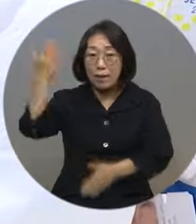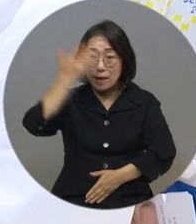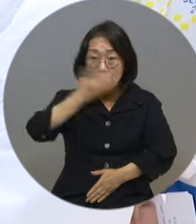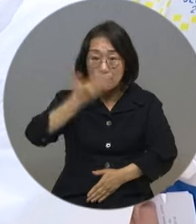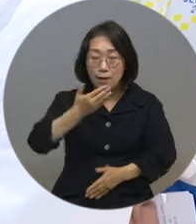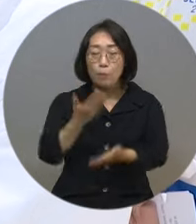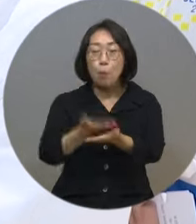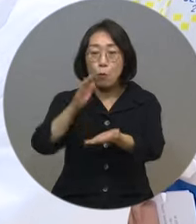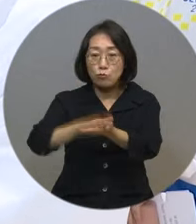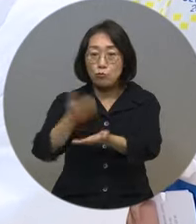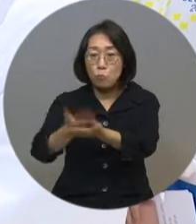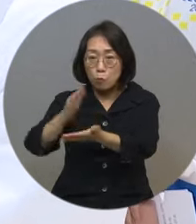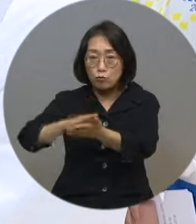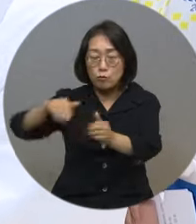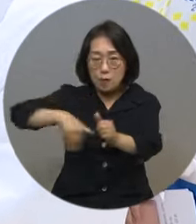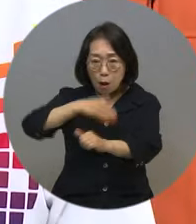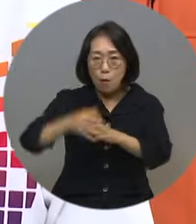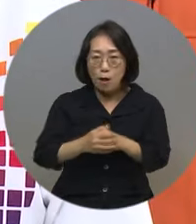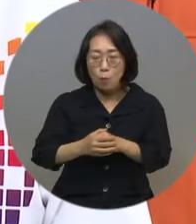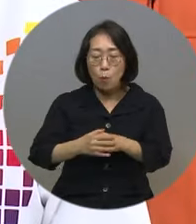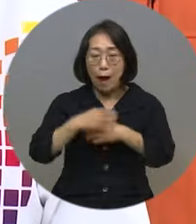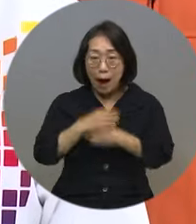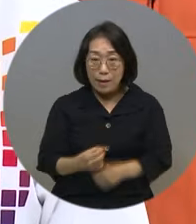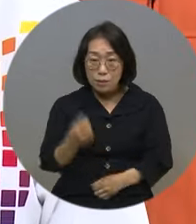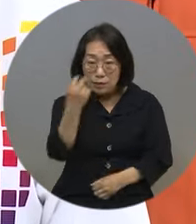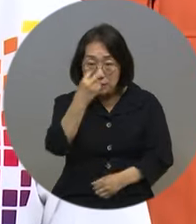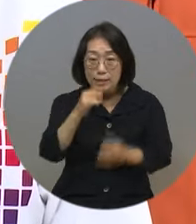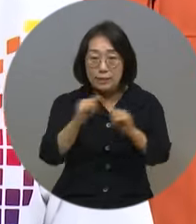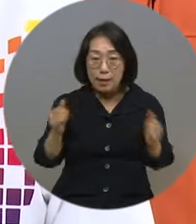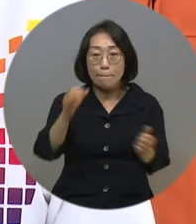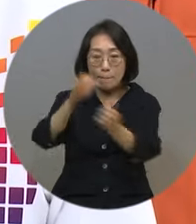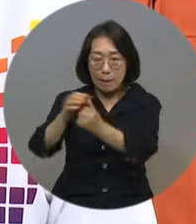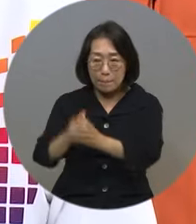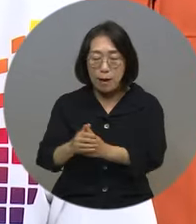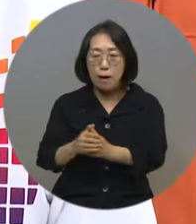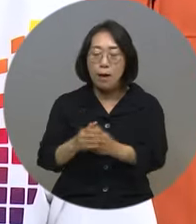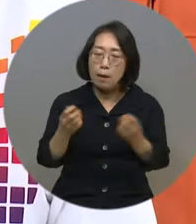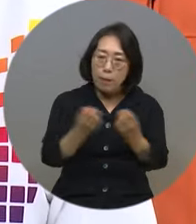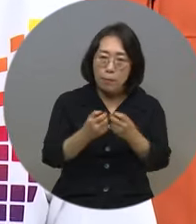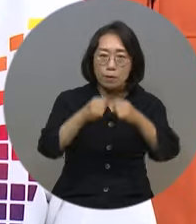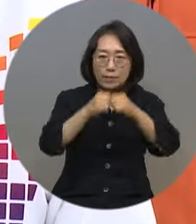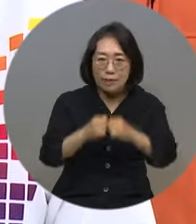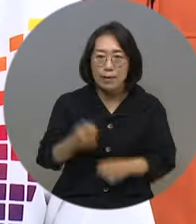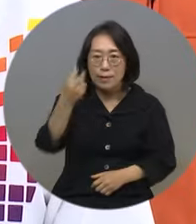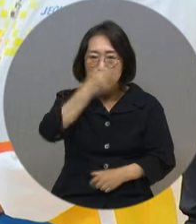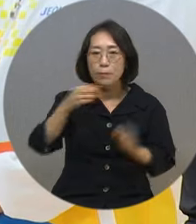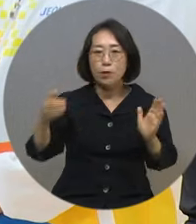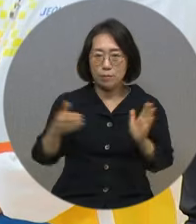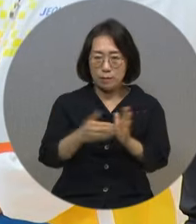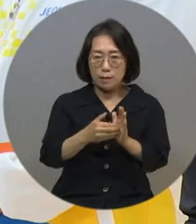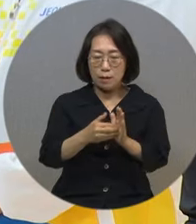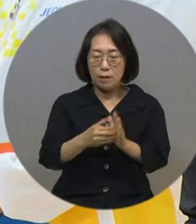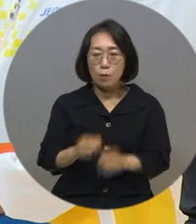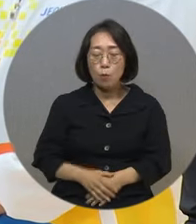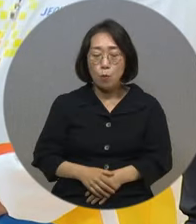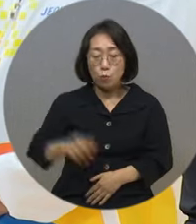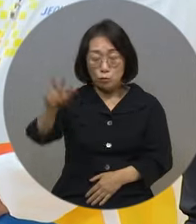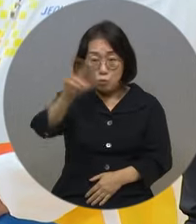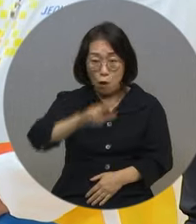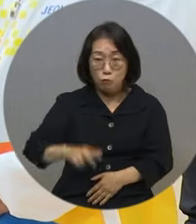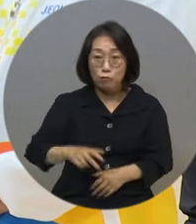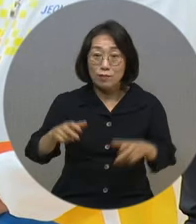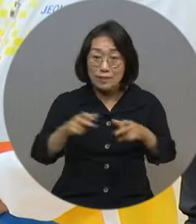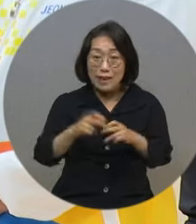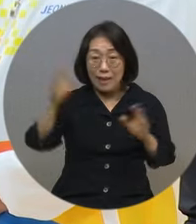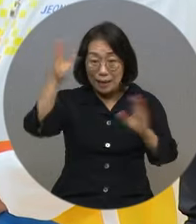상황과 수상 안전 요원 배치 등 안전 관리 대책을 집중 점검했습니다 이어 전국 장애학생